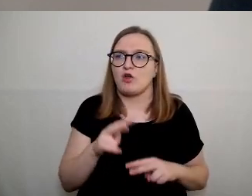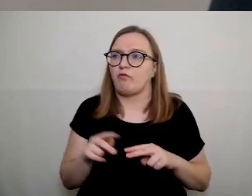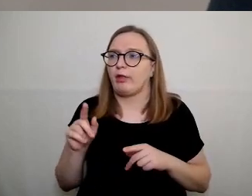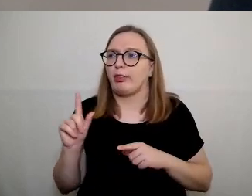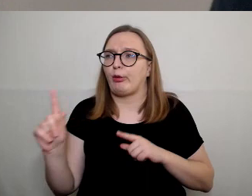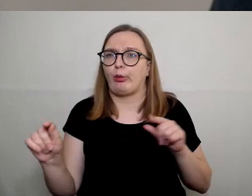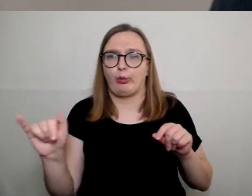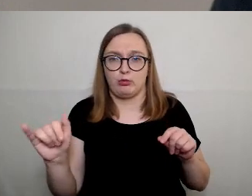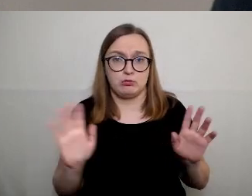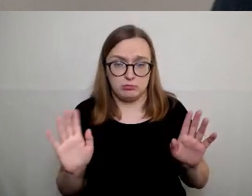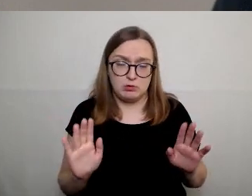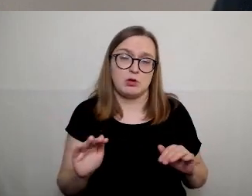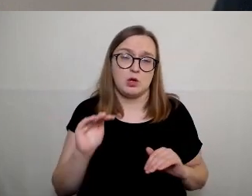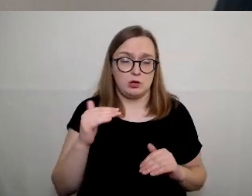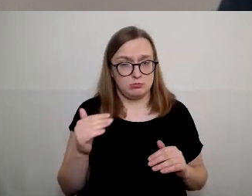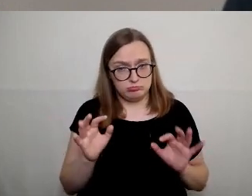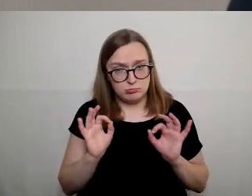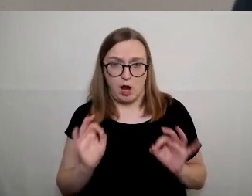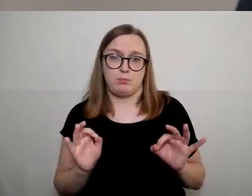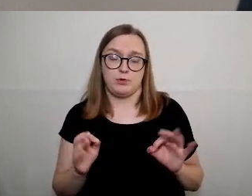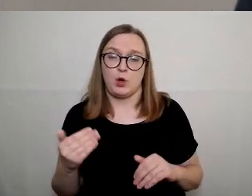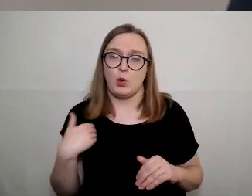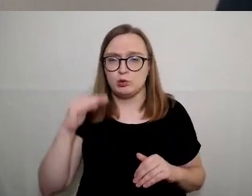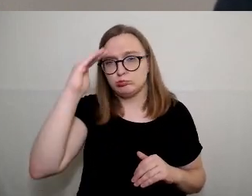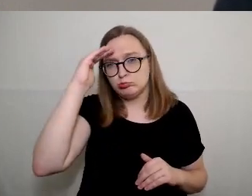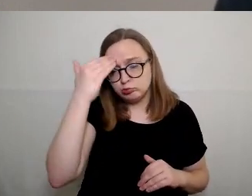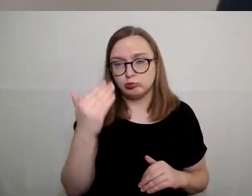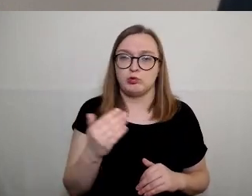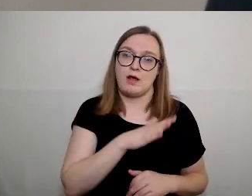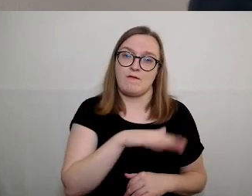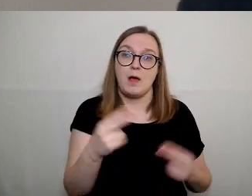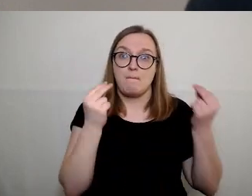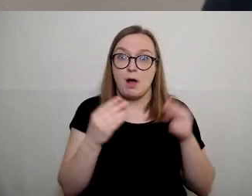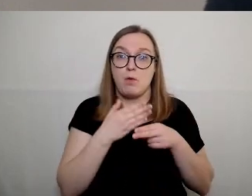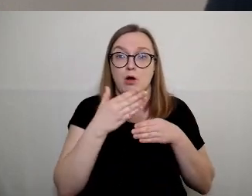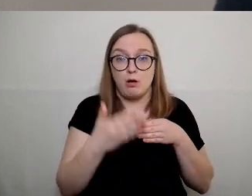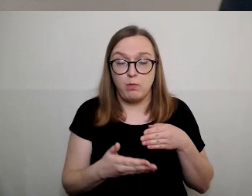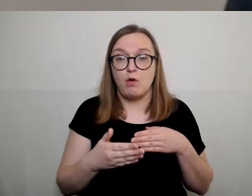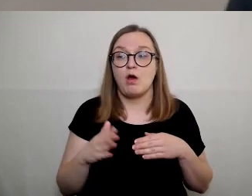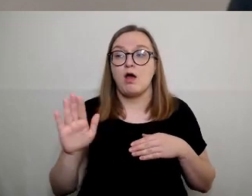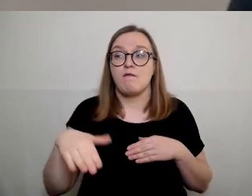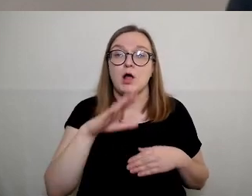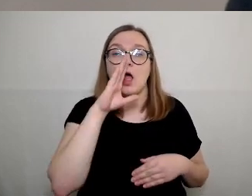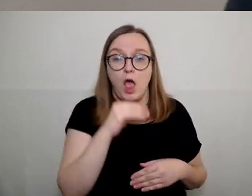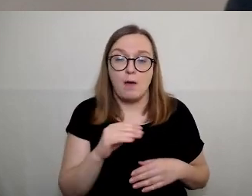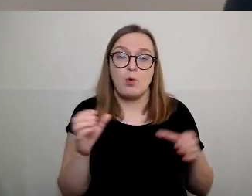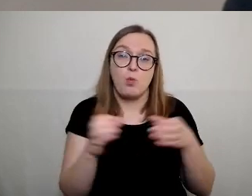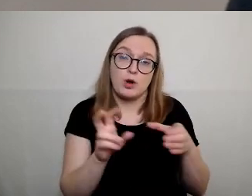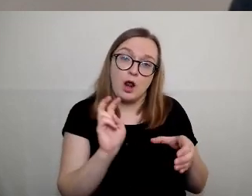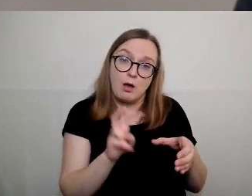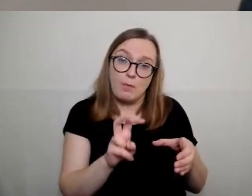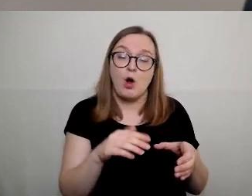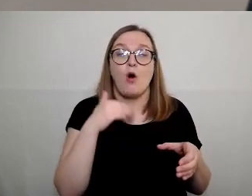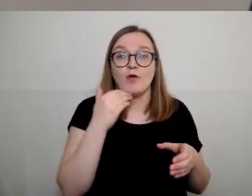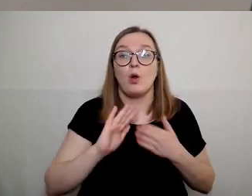norėsim pasirūpinti, užtikrinti, kad vaikai po pamokų jie turėtų galimybę lankyti ir būrelius ir kad tas grįžimas po to į namus,